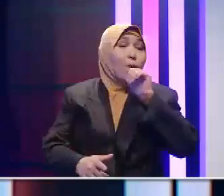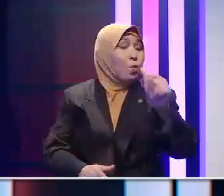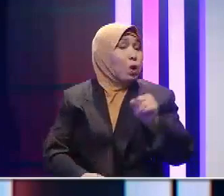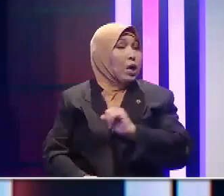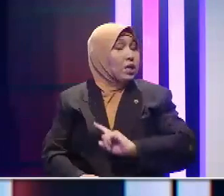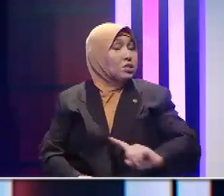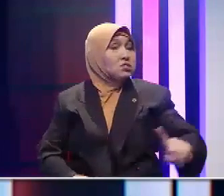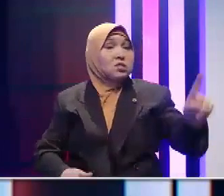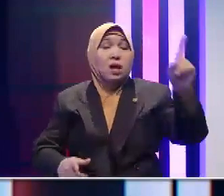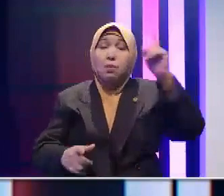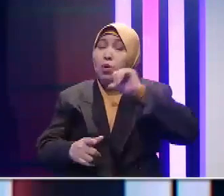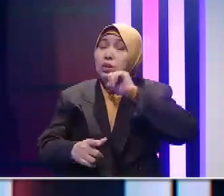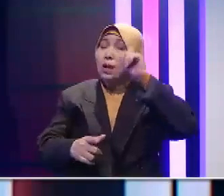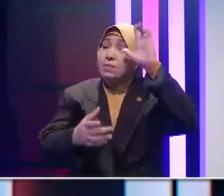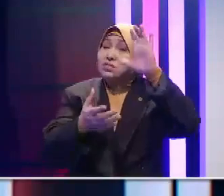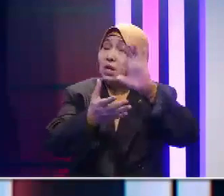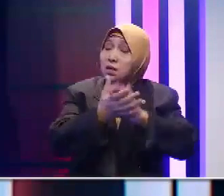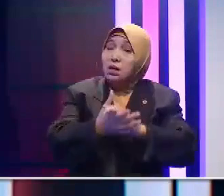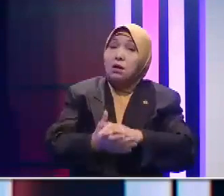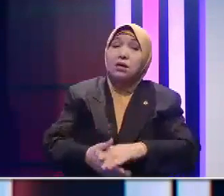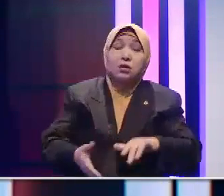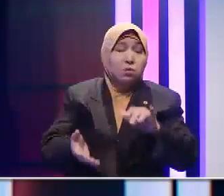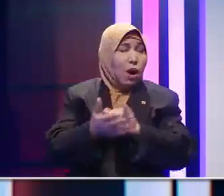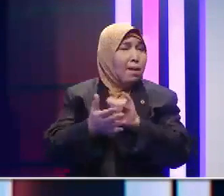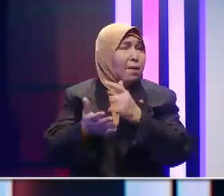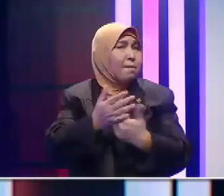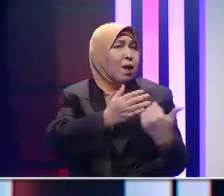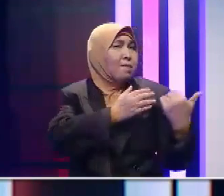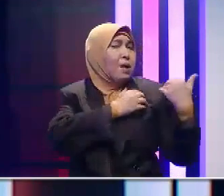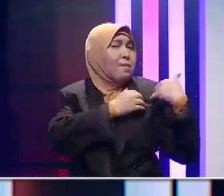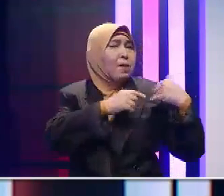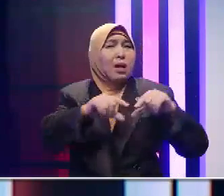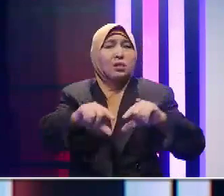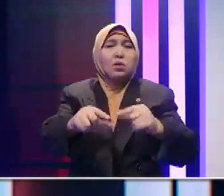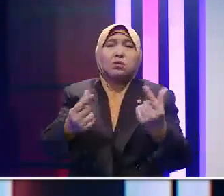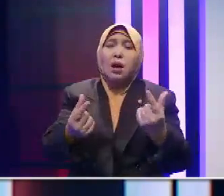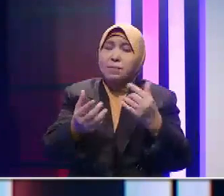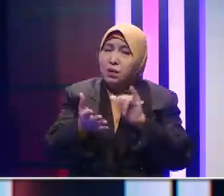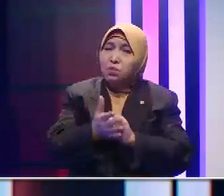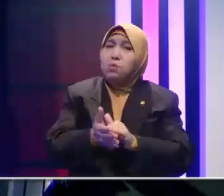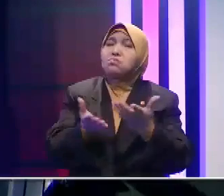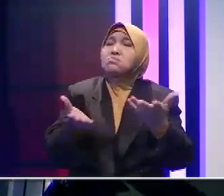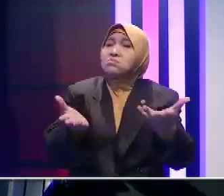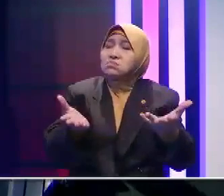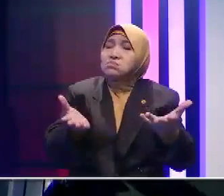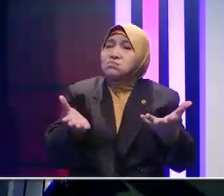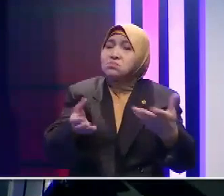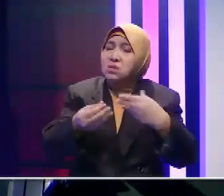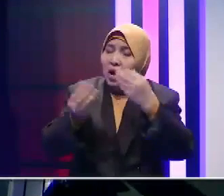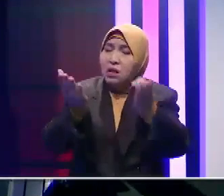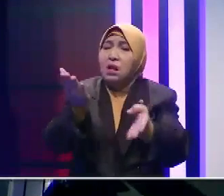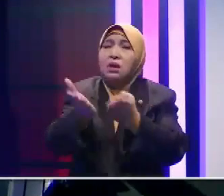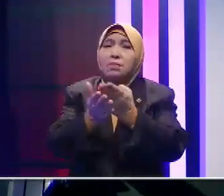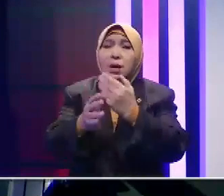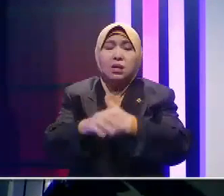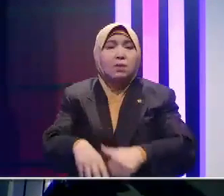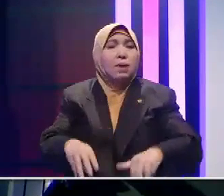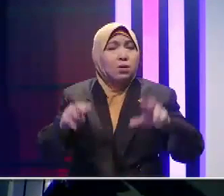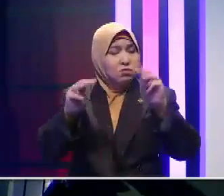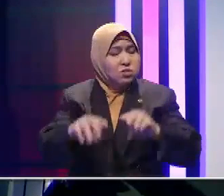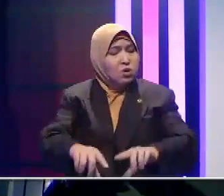non-Muslim, non-believer dan sebagainya. Apa pandangan Ustaz peranan Al-Quran ini sendiri memberikan hidayah kepada manusia? Sebenarnya Quran